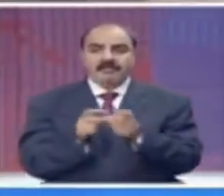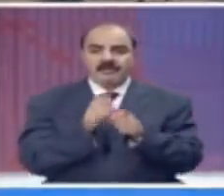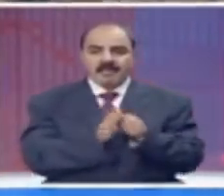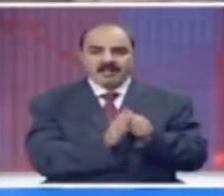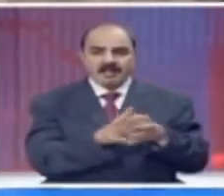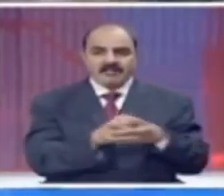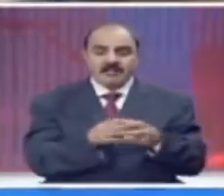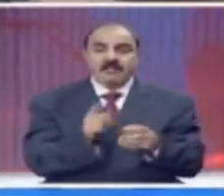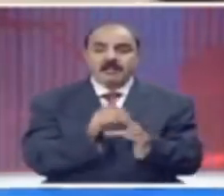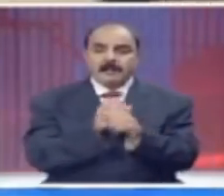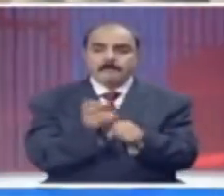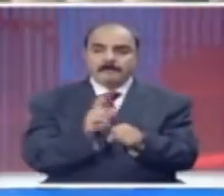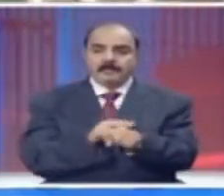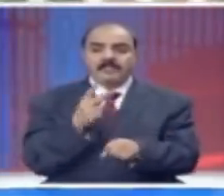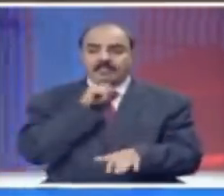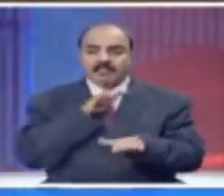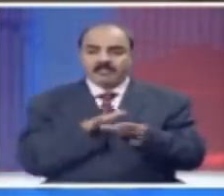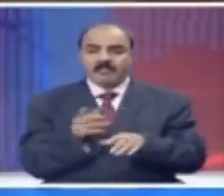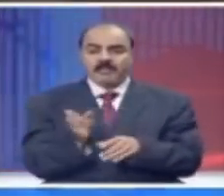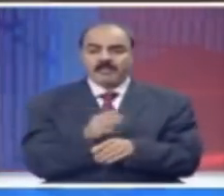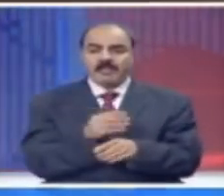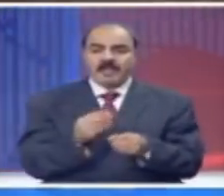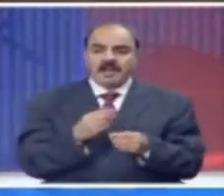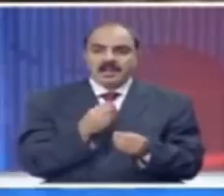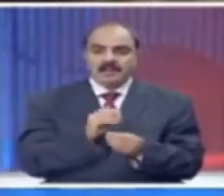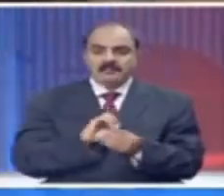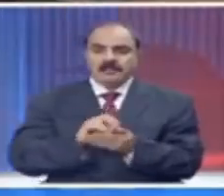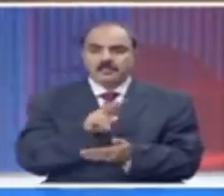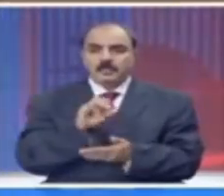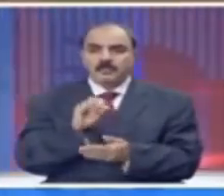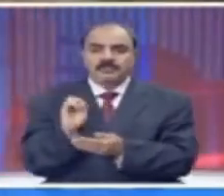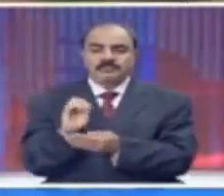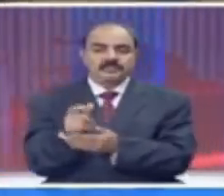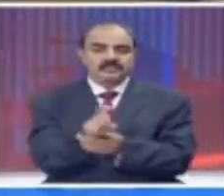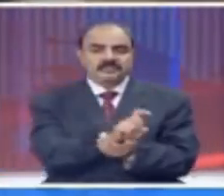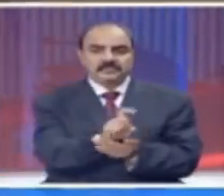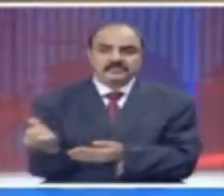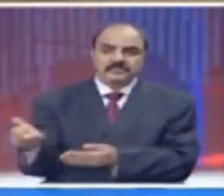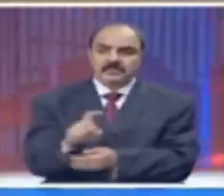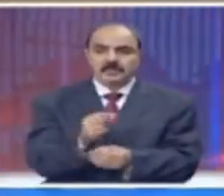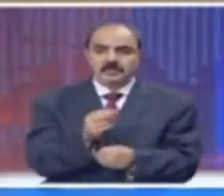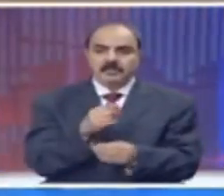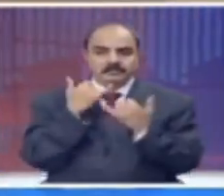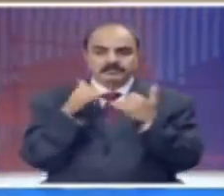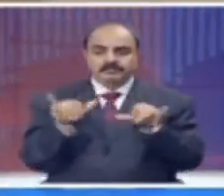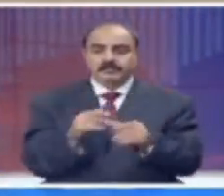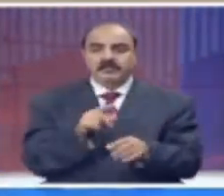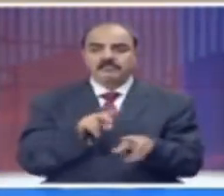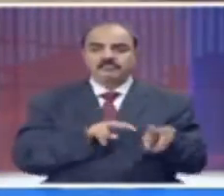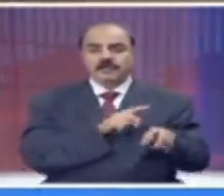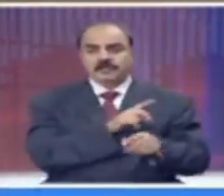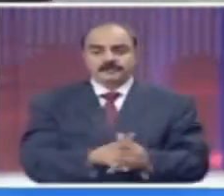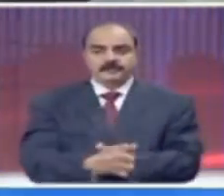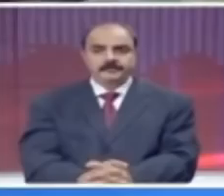دواجن، كما تم ضبط طنين و750 لتر أدوية بيطرية بدون بيانات بنطاق محافظة